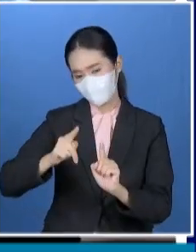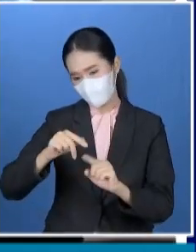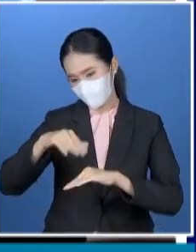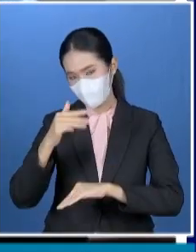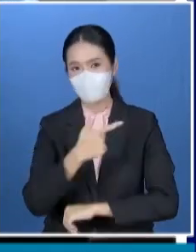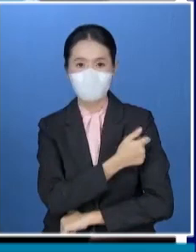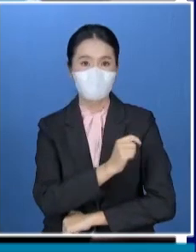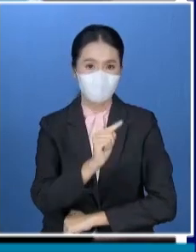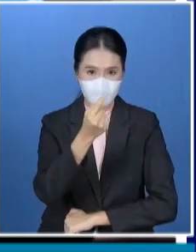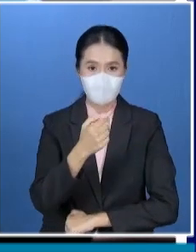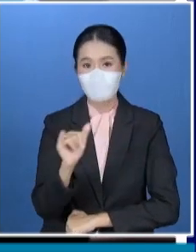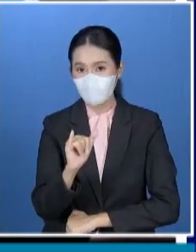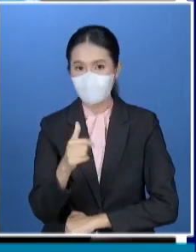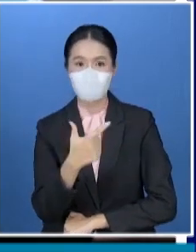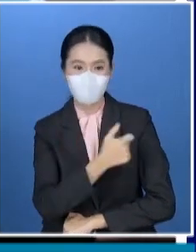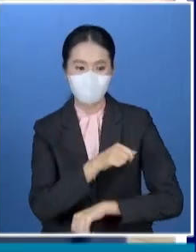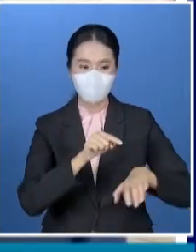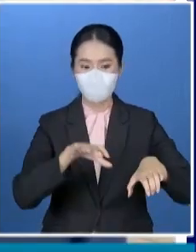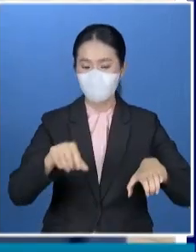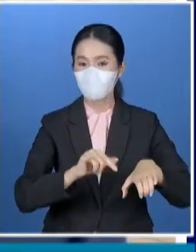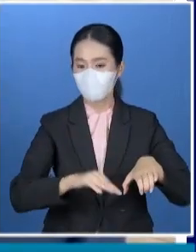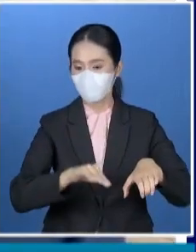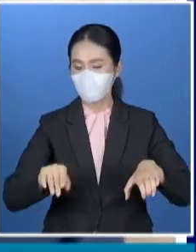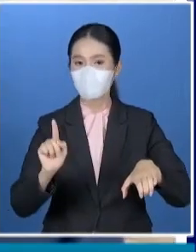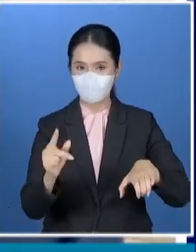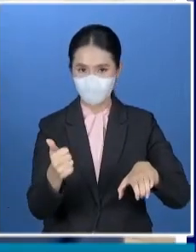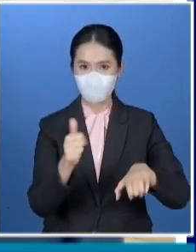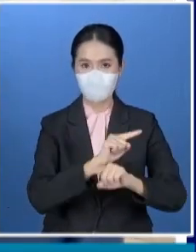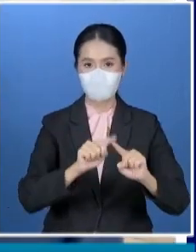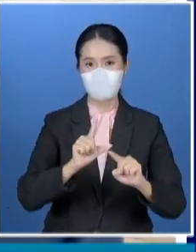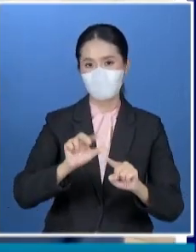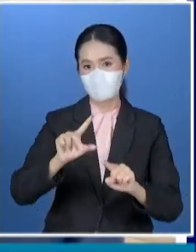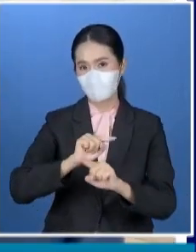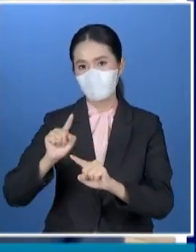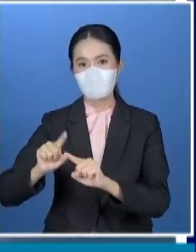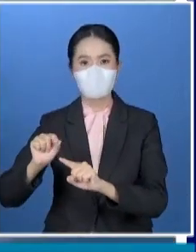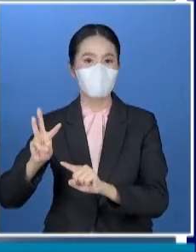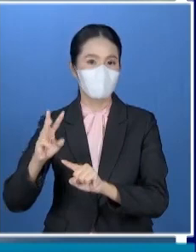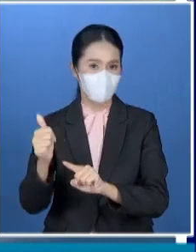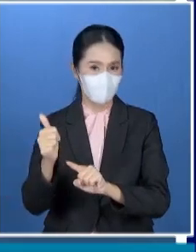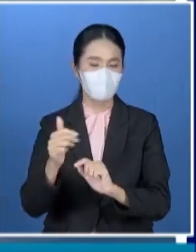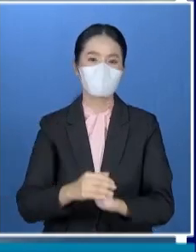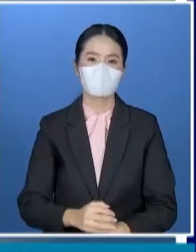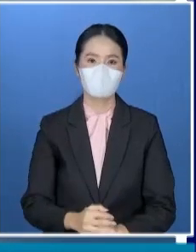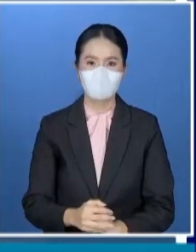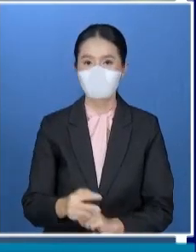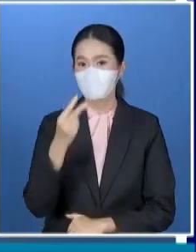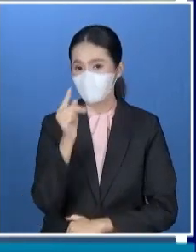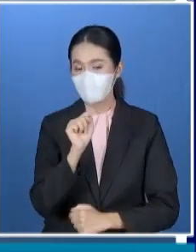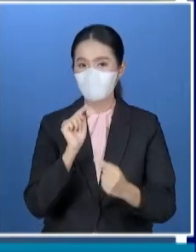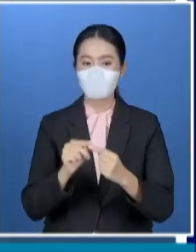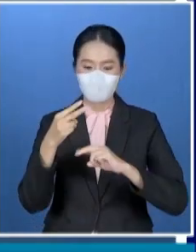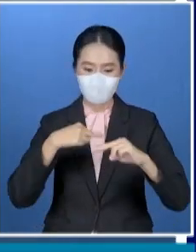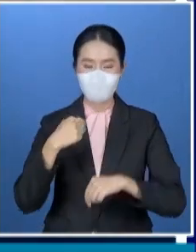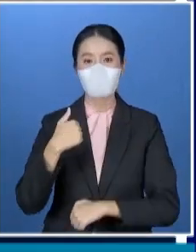แต่เข็มแรกถ้าใครยังไม่ฉีดเดี๋ยวก็ไปที่2สถานที่นี้ได้ก็คือวันที่23กับวันที่26ได้เลยเหมือนกันค่ะก็ไปดูในเรื่องของ